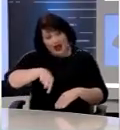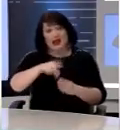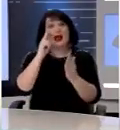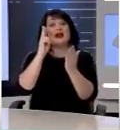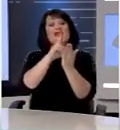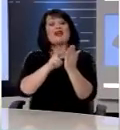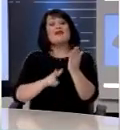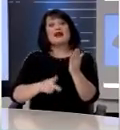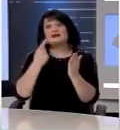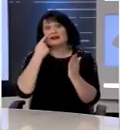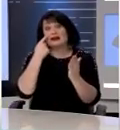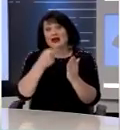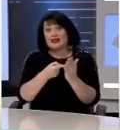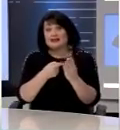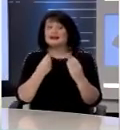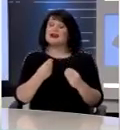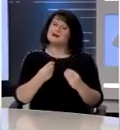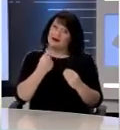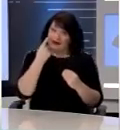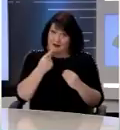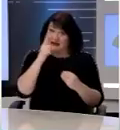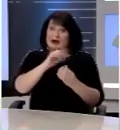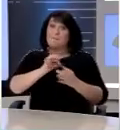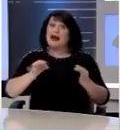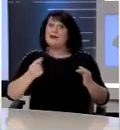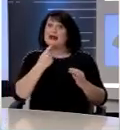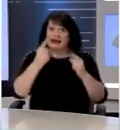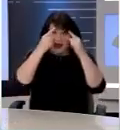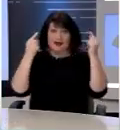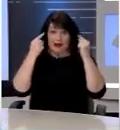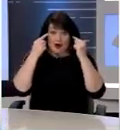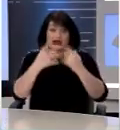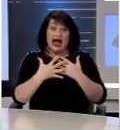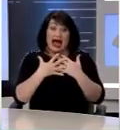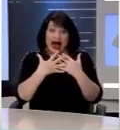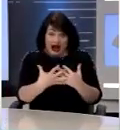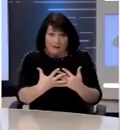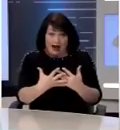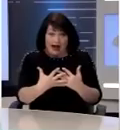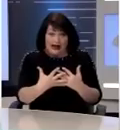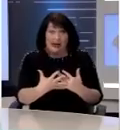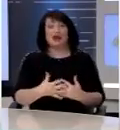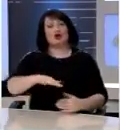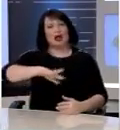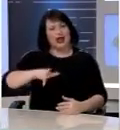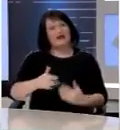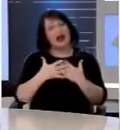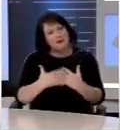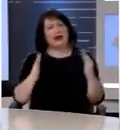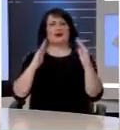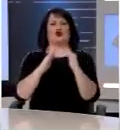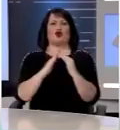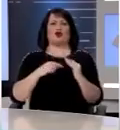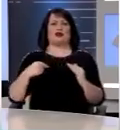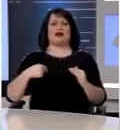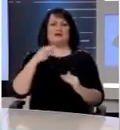ειδικού χειρισμού, αλλά ο Θεός αγαπά τον κλέφτη, αγαπά και τον νοικοκύρη. Με τις πομφόλιγές σας! Με τις πομφόλιγές σας!